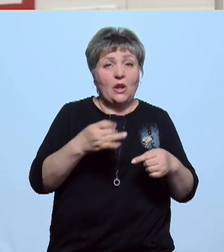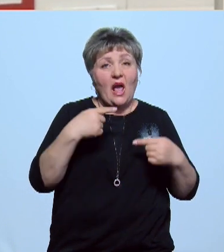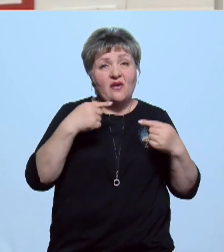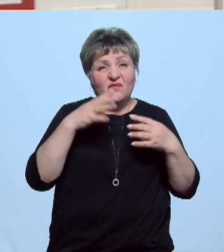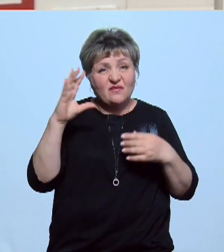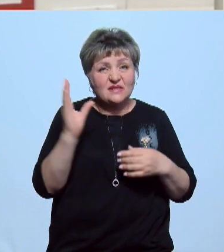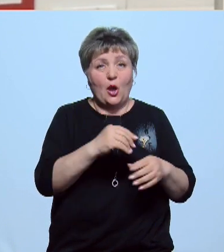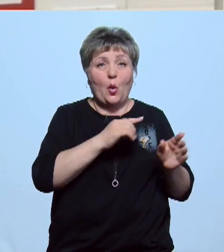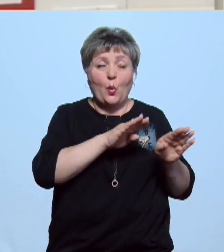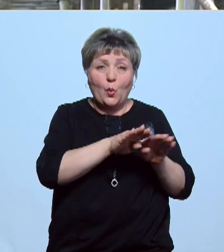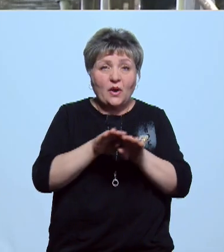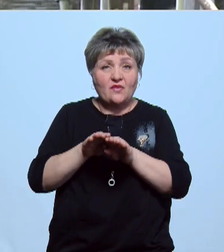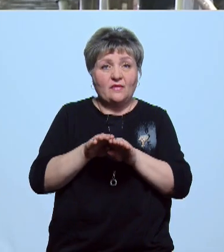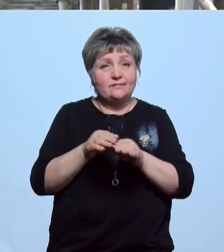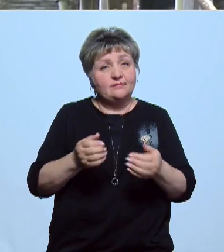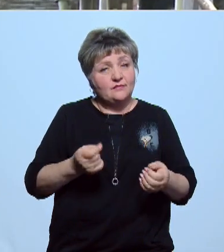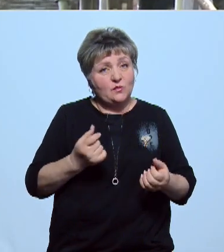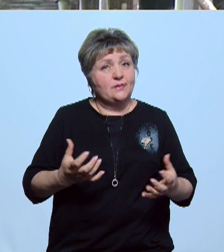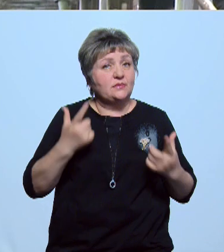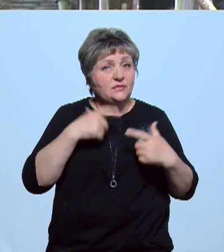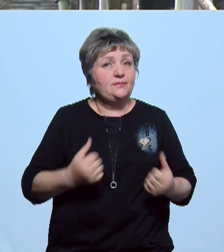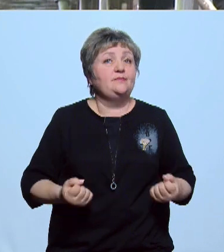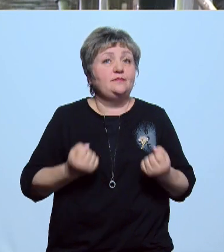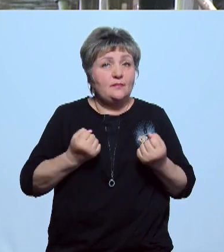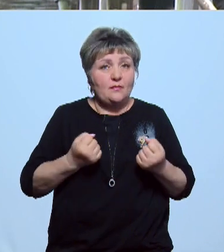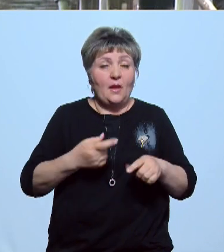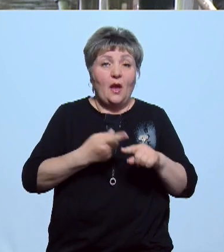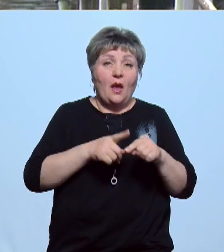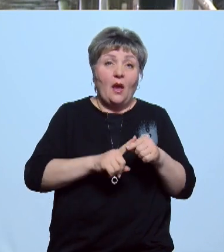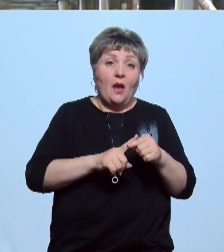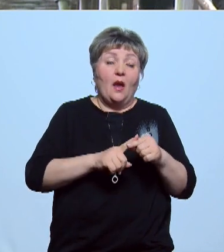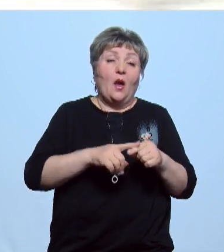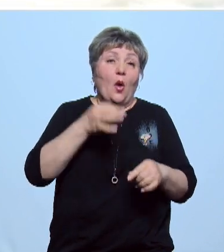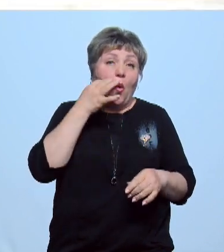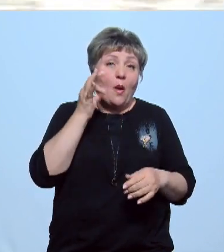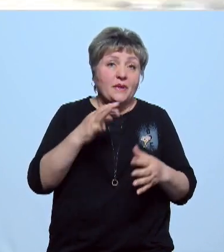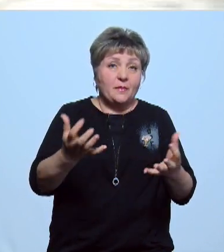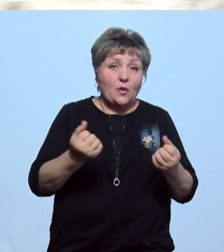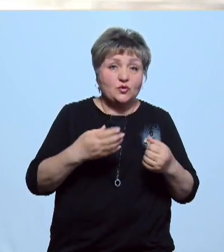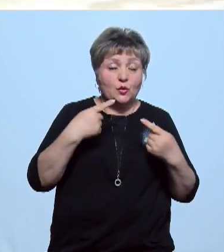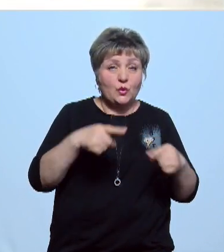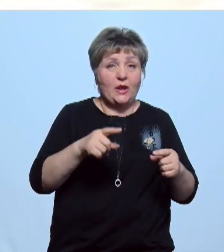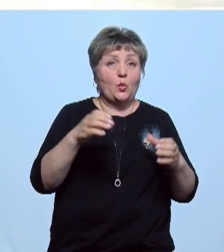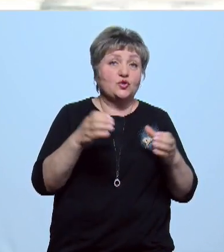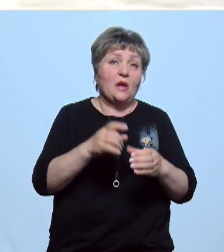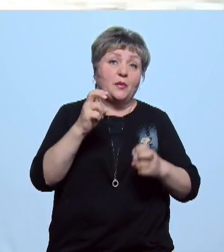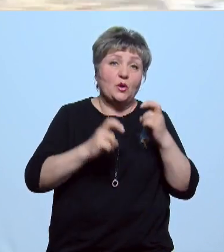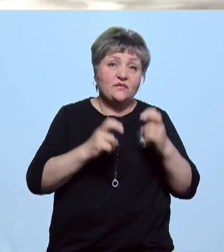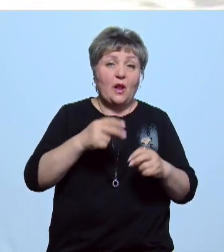уровнях, подстегиваются. Сейчас на предприятии планируют масштабировать полученный опыт и на другие участки производства.